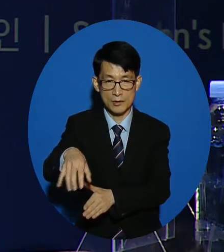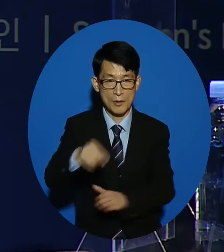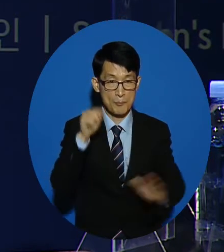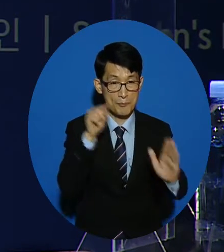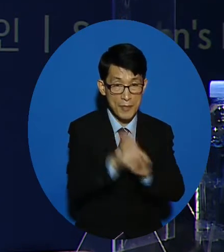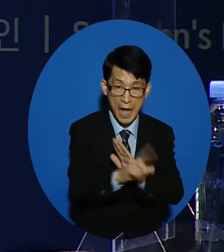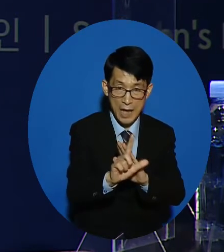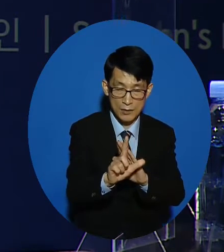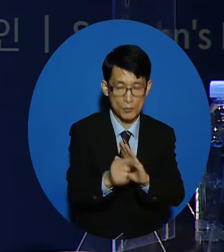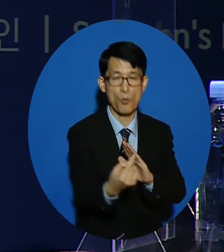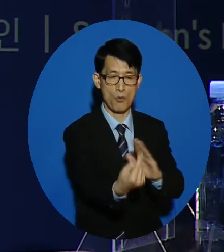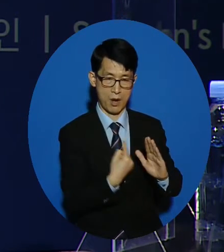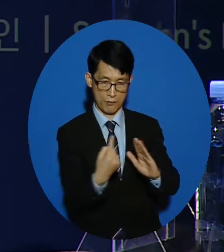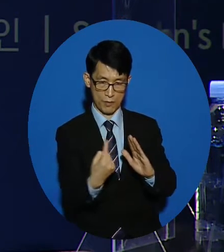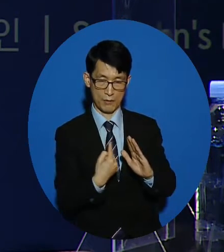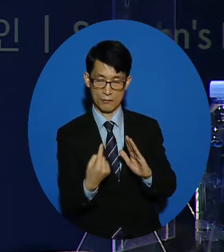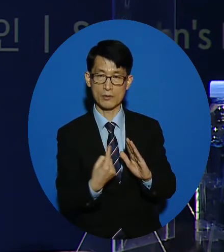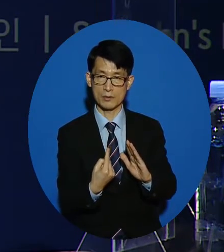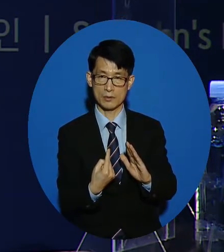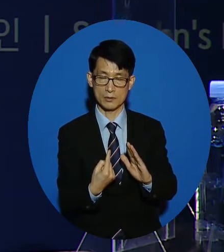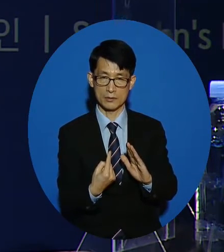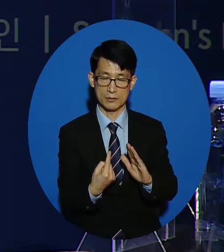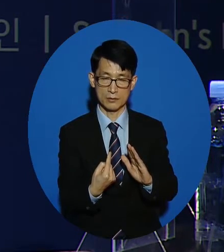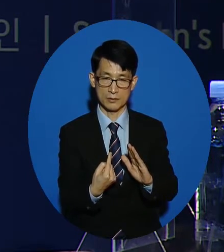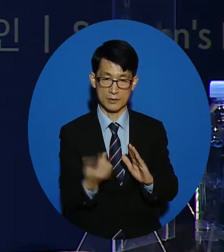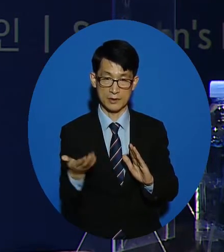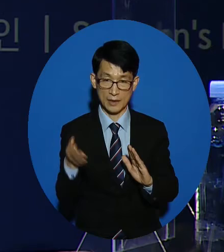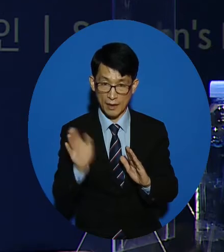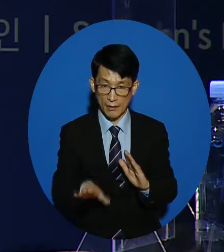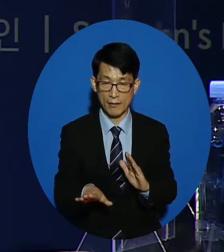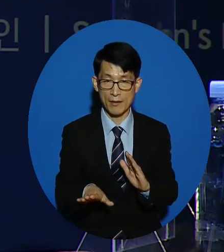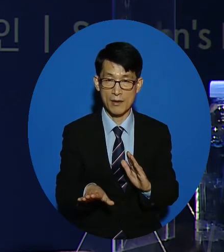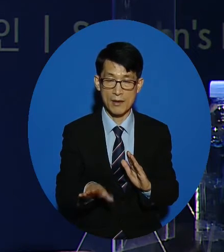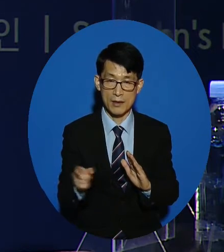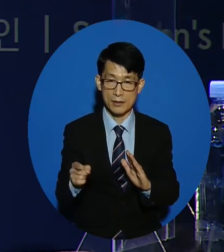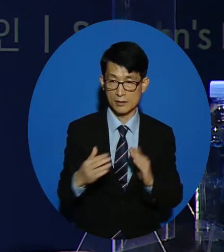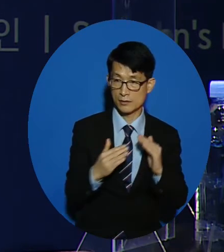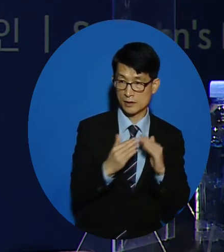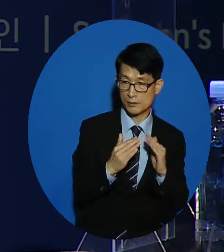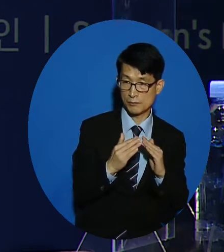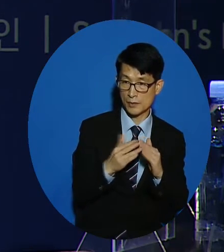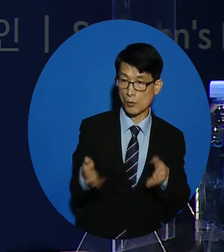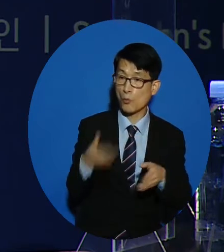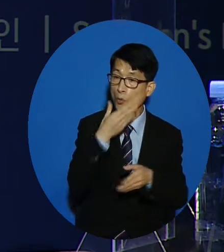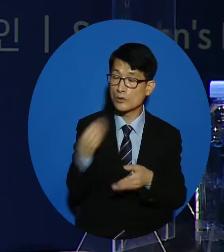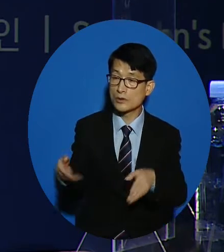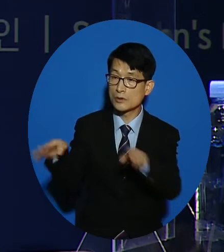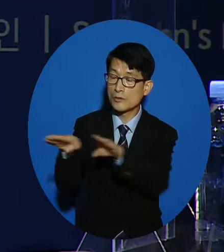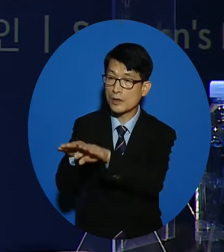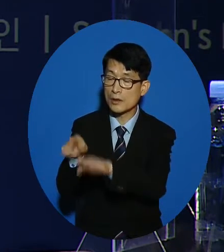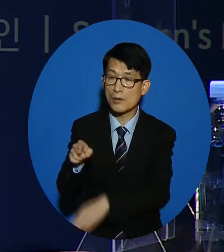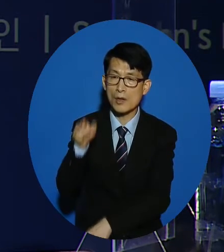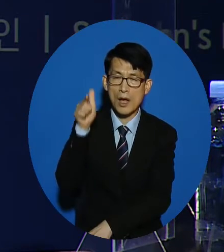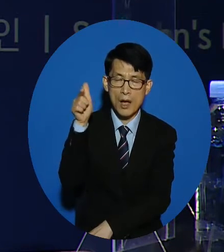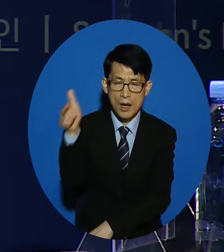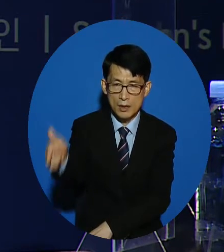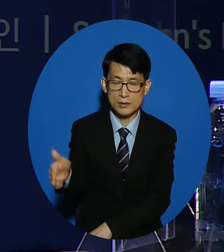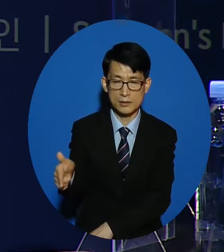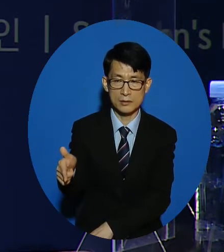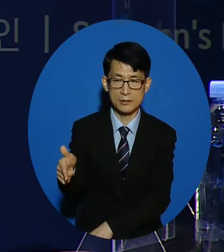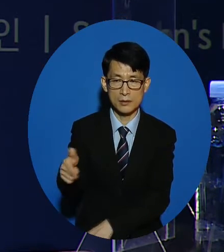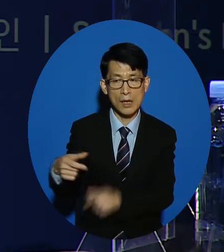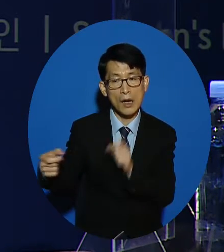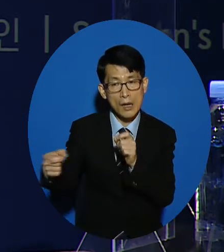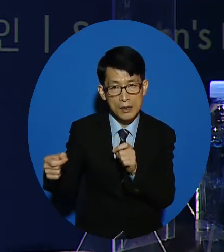프로그램이 충분하지요. 거리상으로 가깝고 또 이동 서비스가 잘 돼 있는